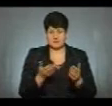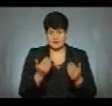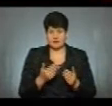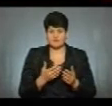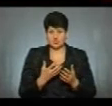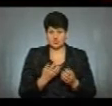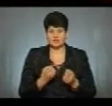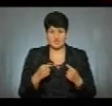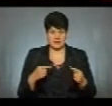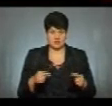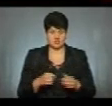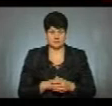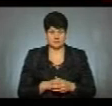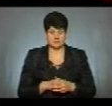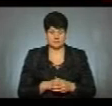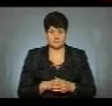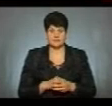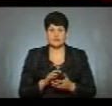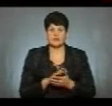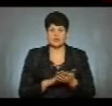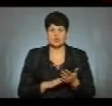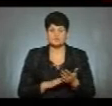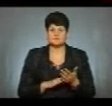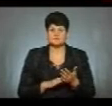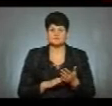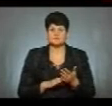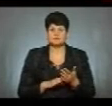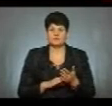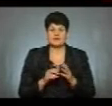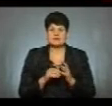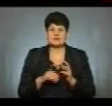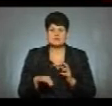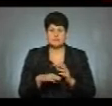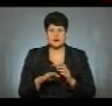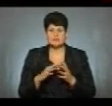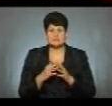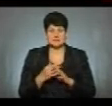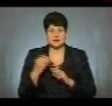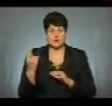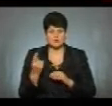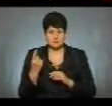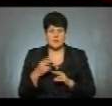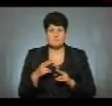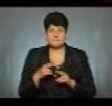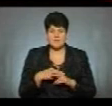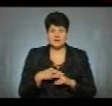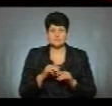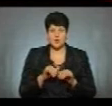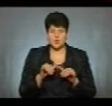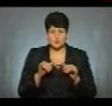давайте ще інші. Далі. Земля і сільське господарство без